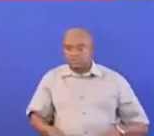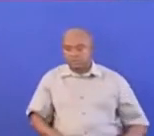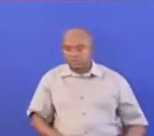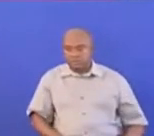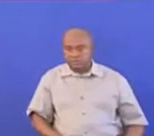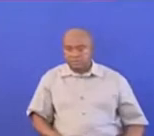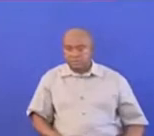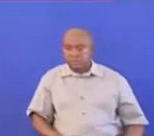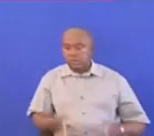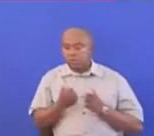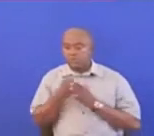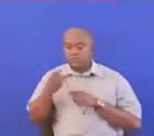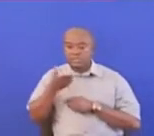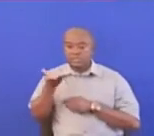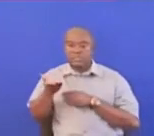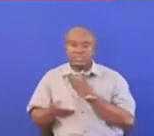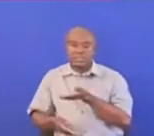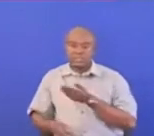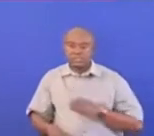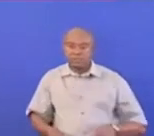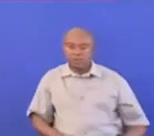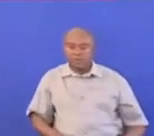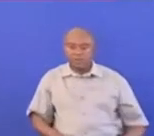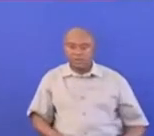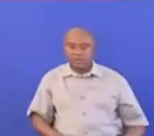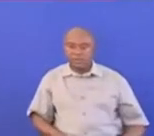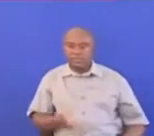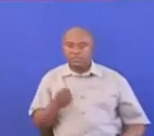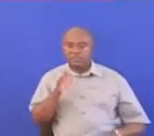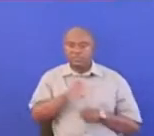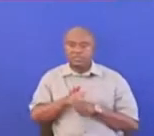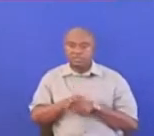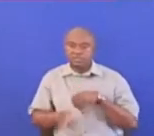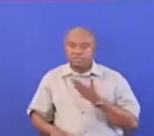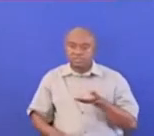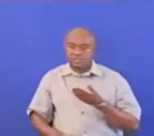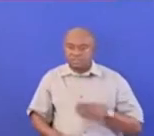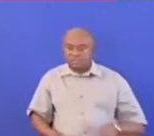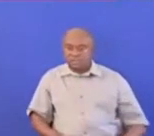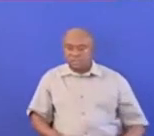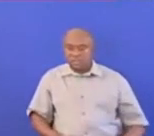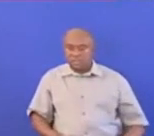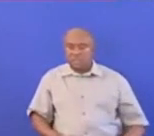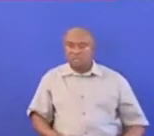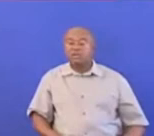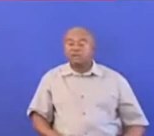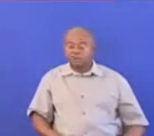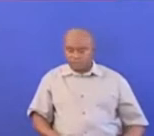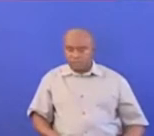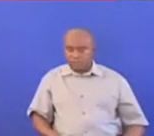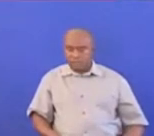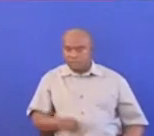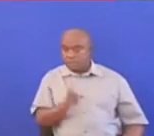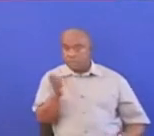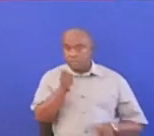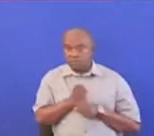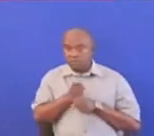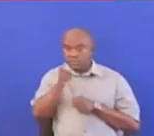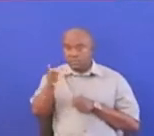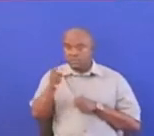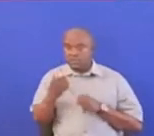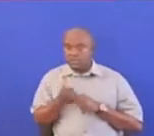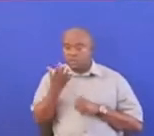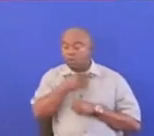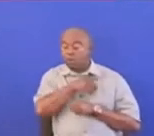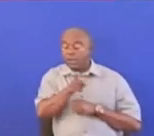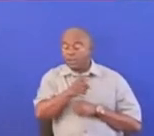kwa sababu miradi hii imetumia pesa nyingi. Rais Samia ameweka pesa nyingi kwa bwawa la Mwenyelele, bila kufanya hivi basi bwawa